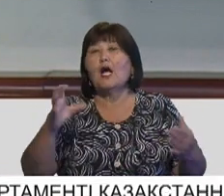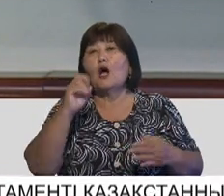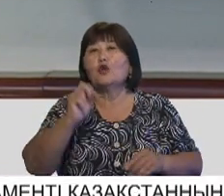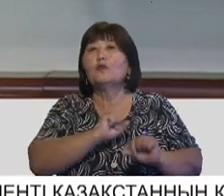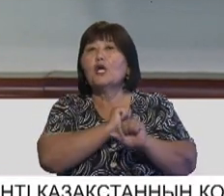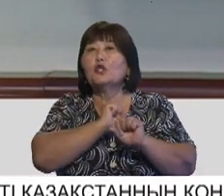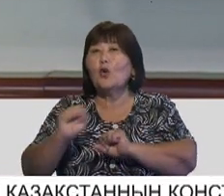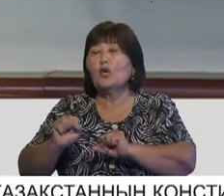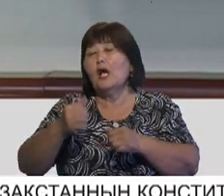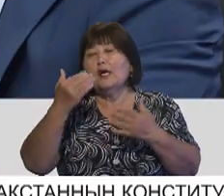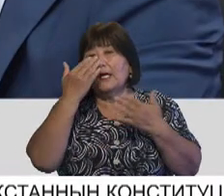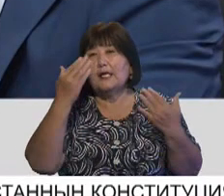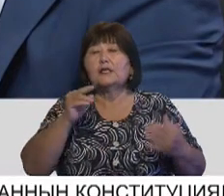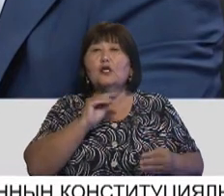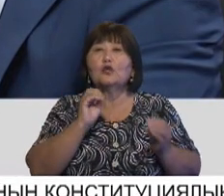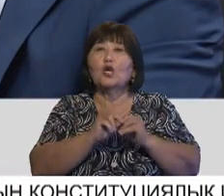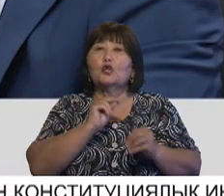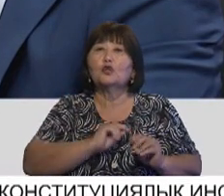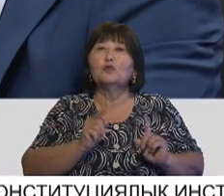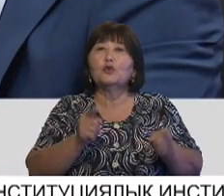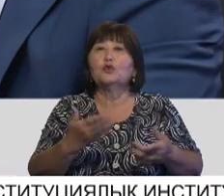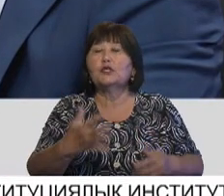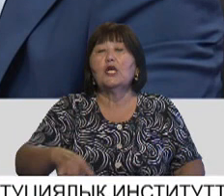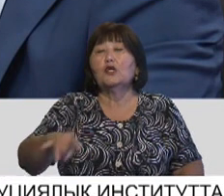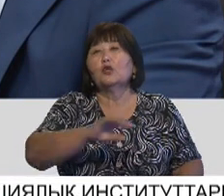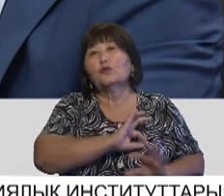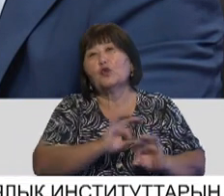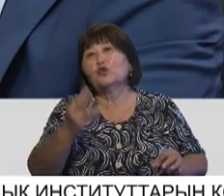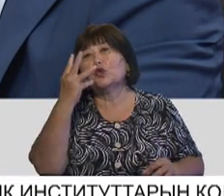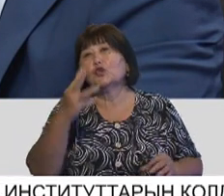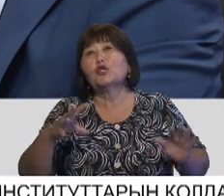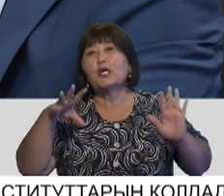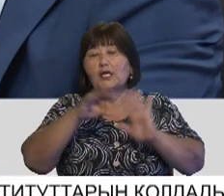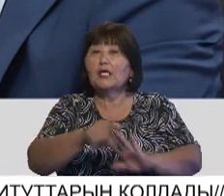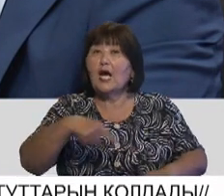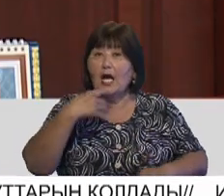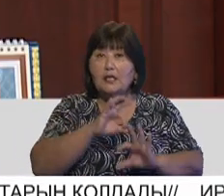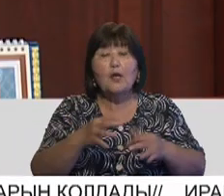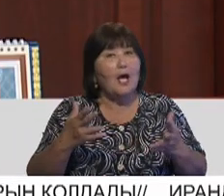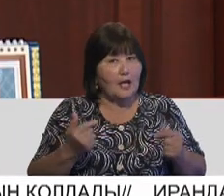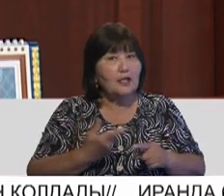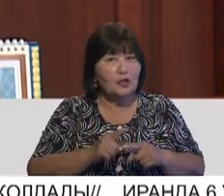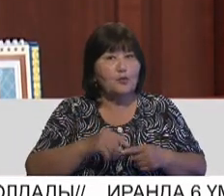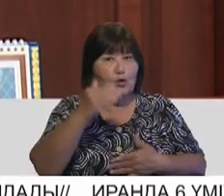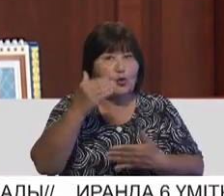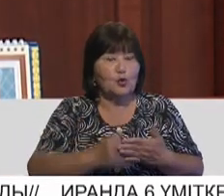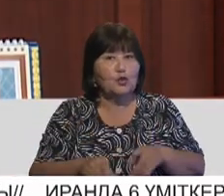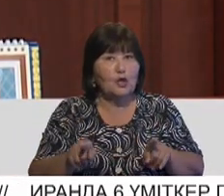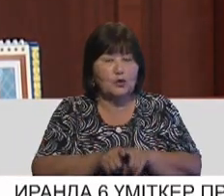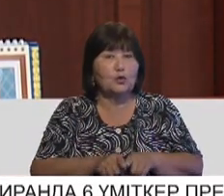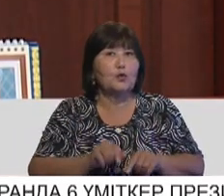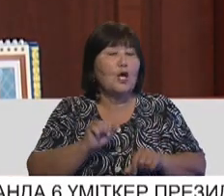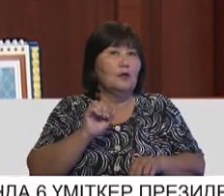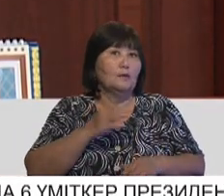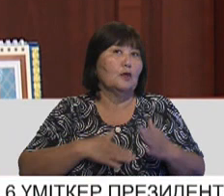министрі Қызылорда облысы халықты тұрақты жұмысқа орналастыру бойынша республикада үздік үштікке енгенін атап өтті. Әрине, бұл көрсеткішке тоқмейілсуге